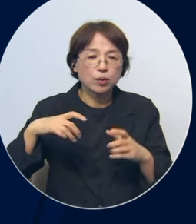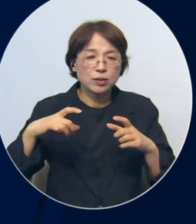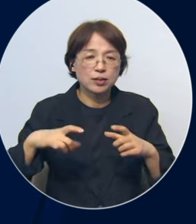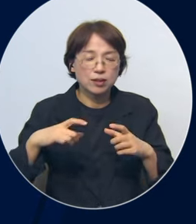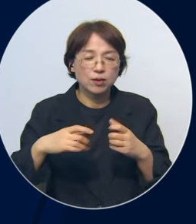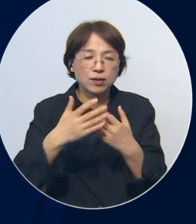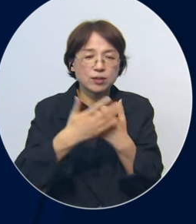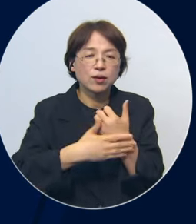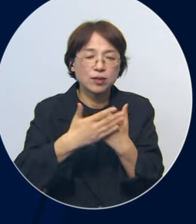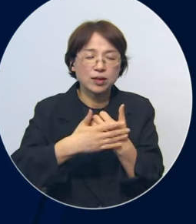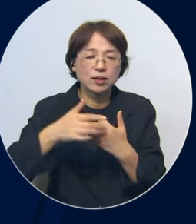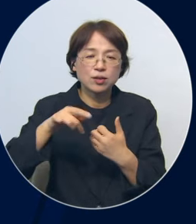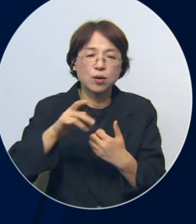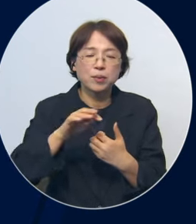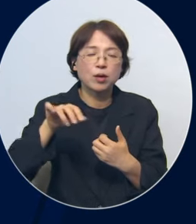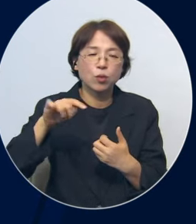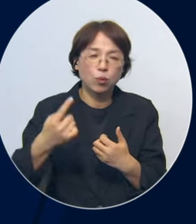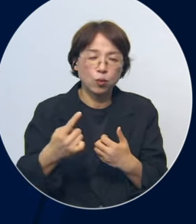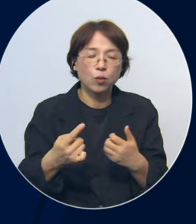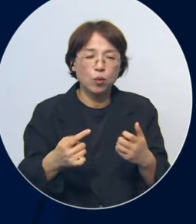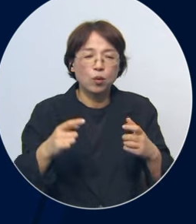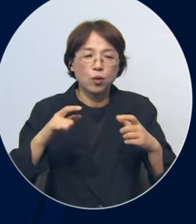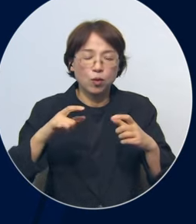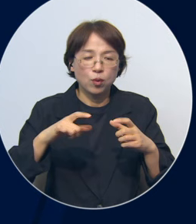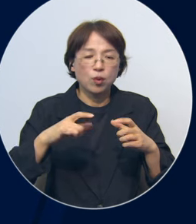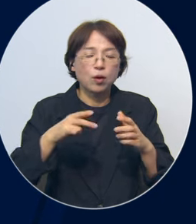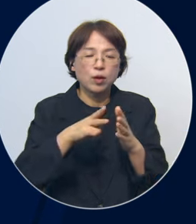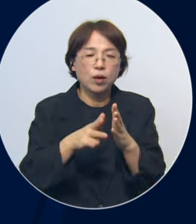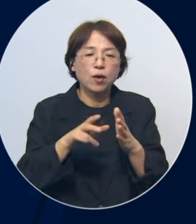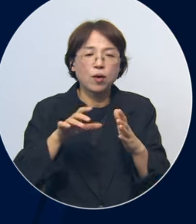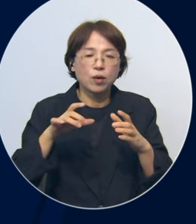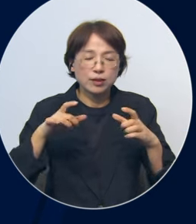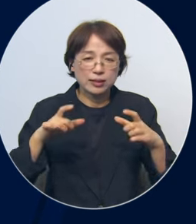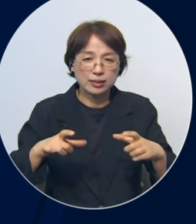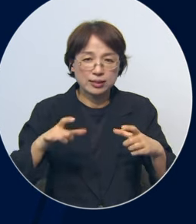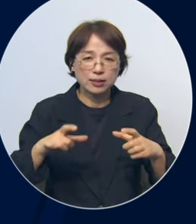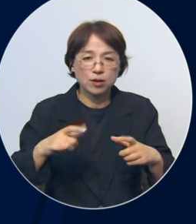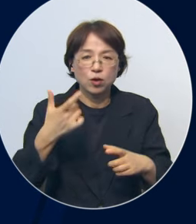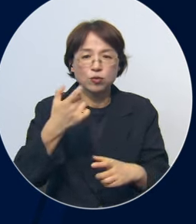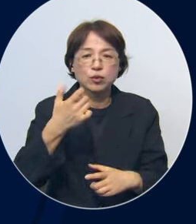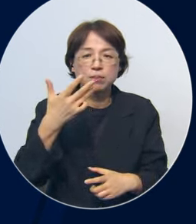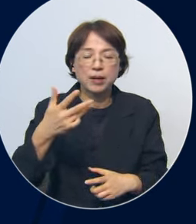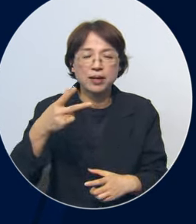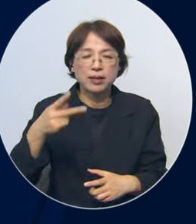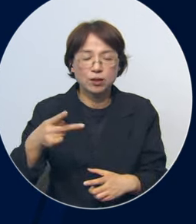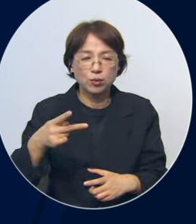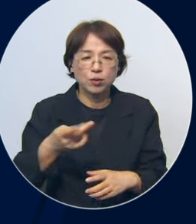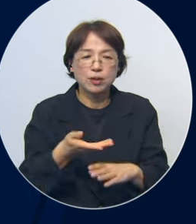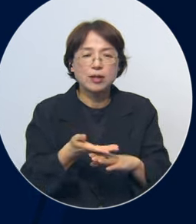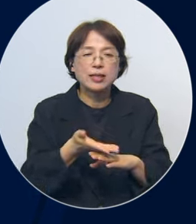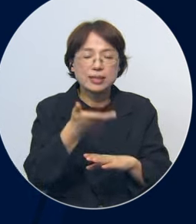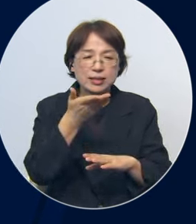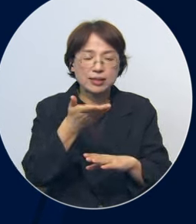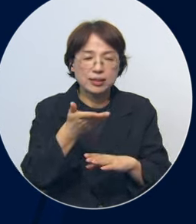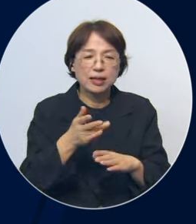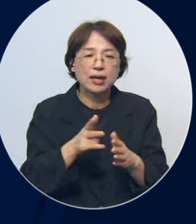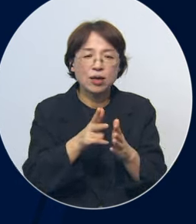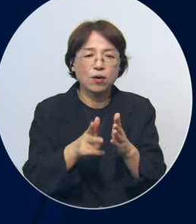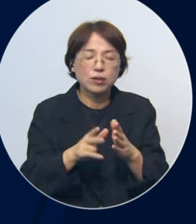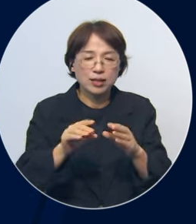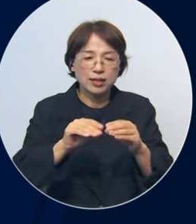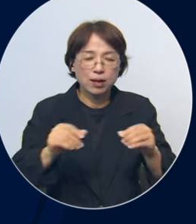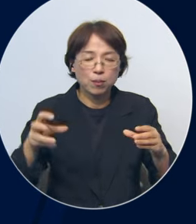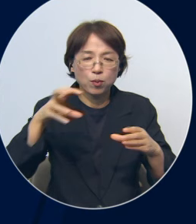청량리역, 서빙고역 등을 지나는 경원선 일대로 총 68km에 달하는데 지상에 세워져 있는 역사 부지도